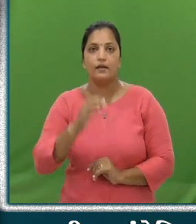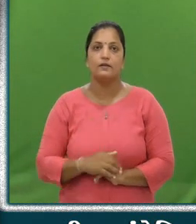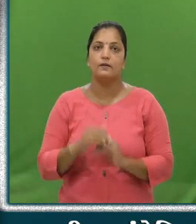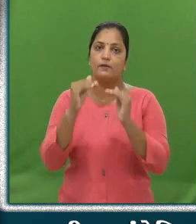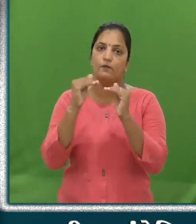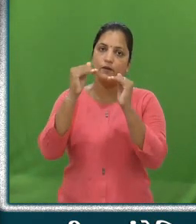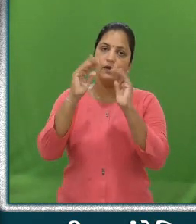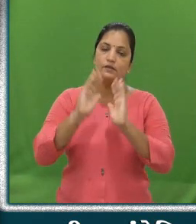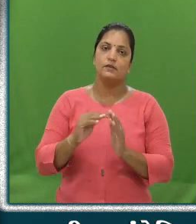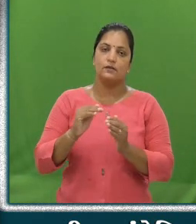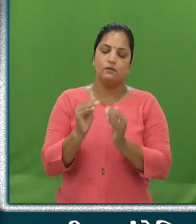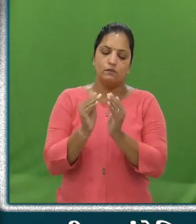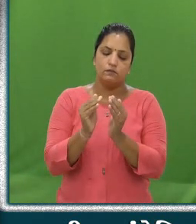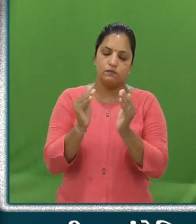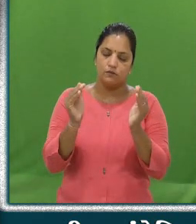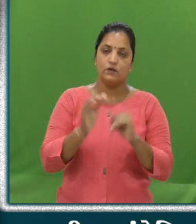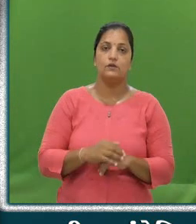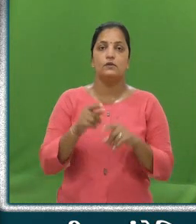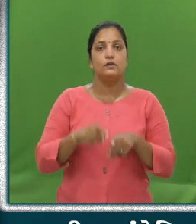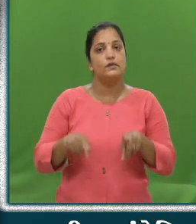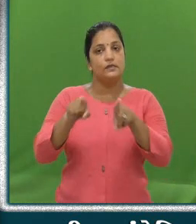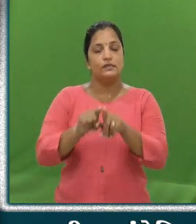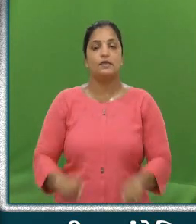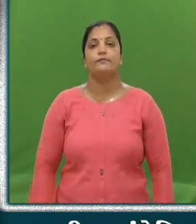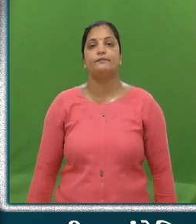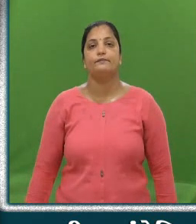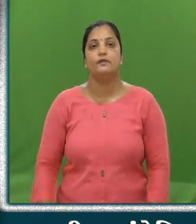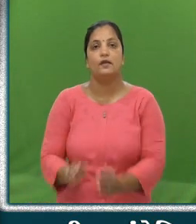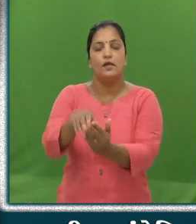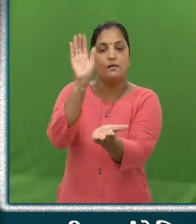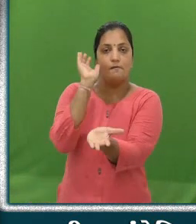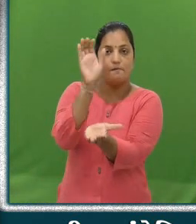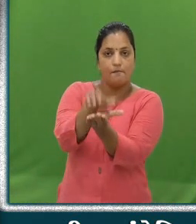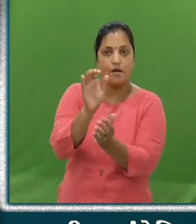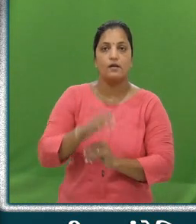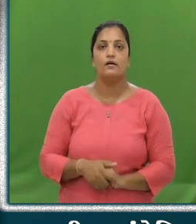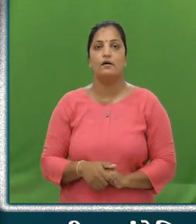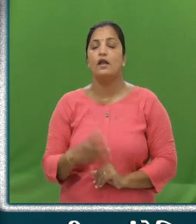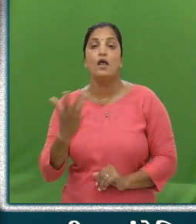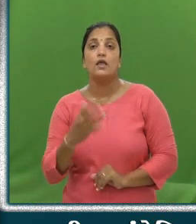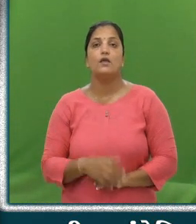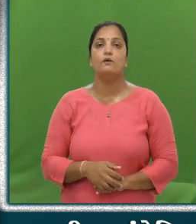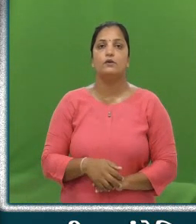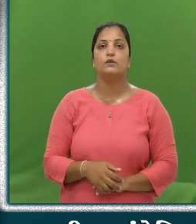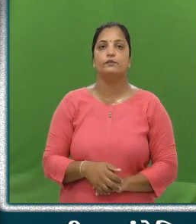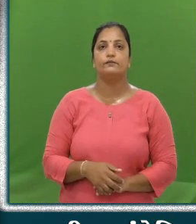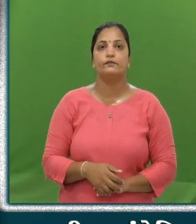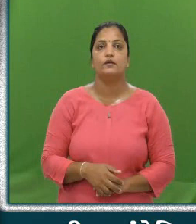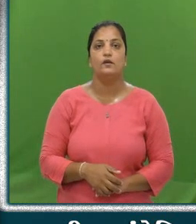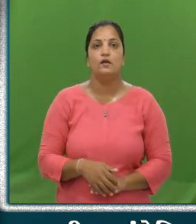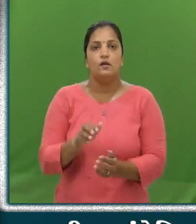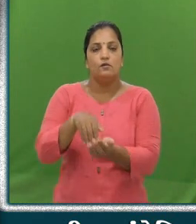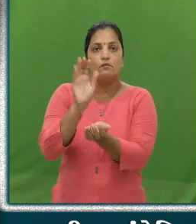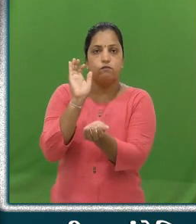વિકાસ પામતા હોય છે તેવી જ રીતે જે વાત કરીએ તો મગર જે છે એ મગર કેવો છે તો